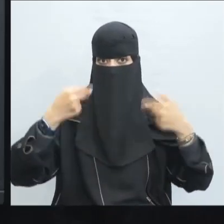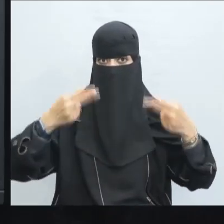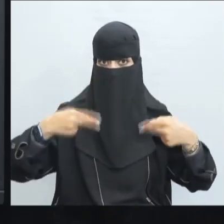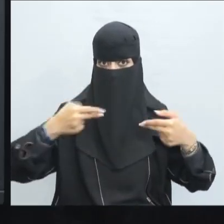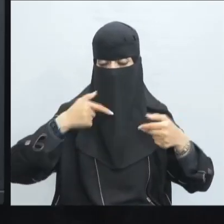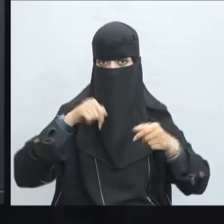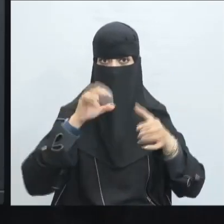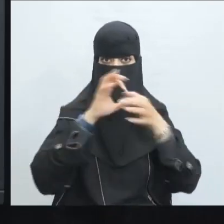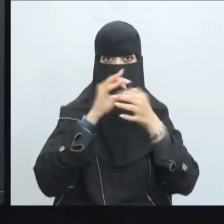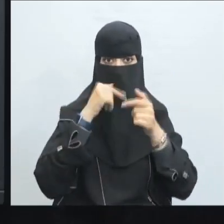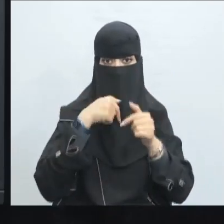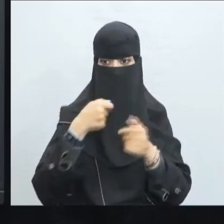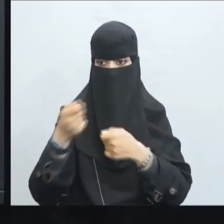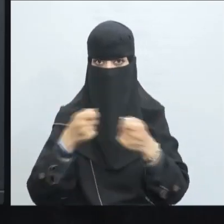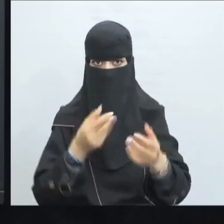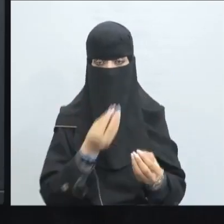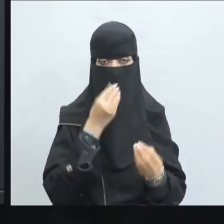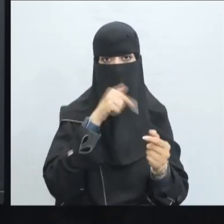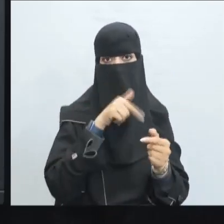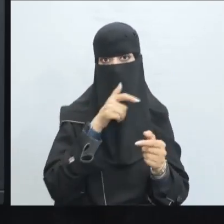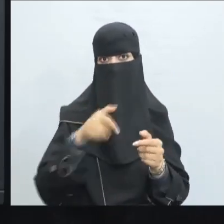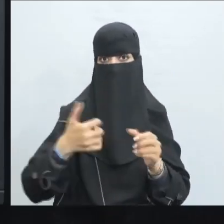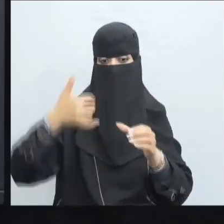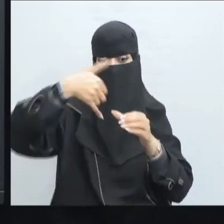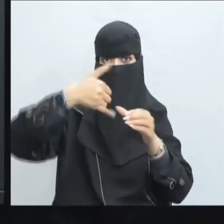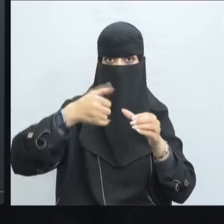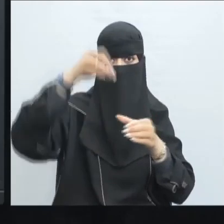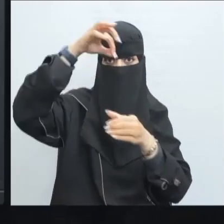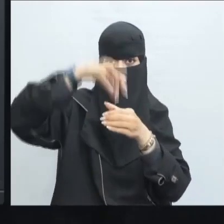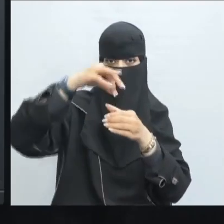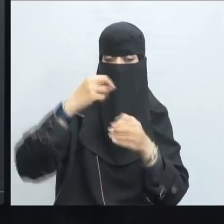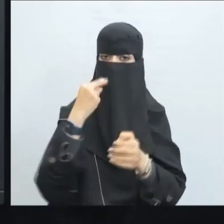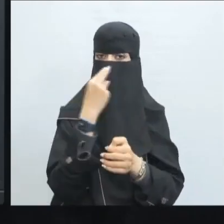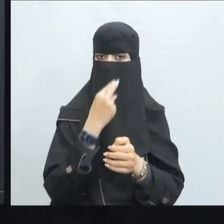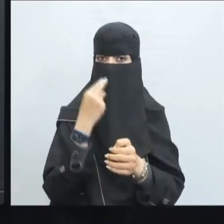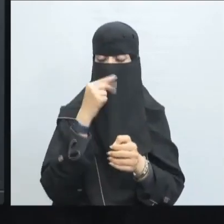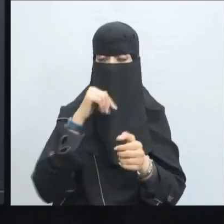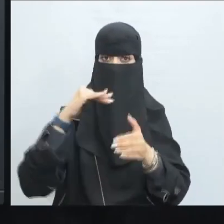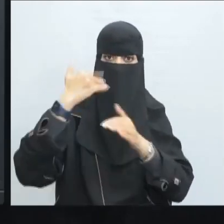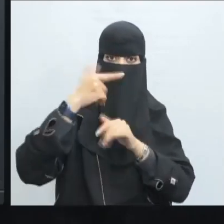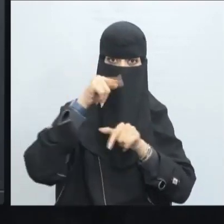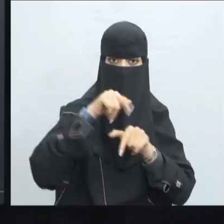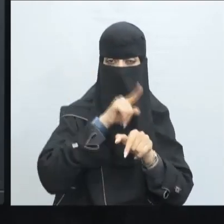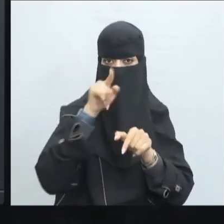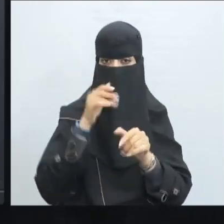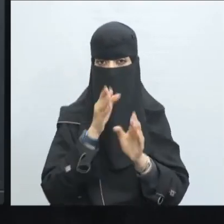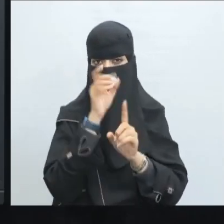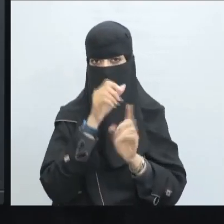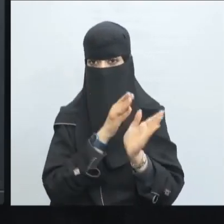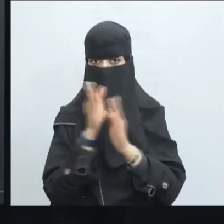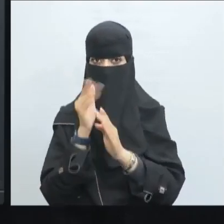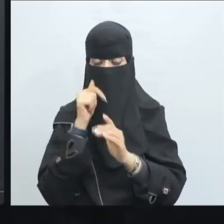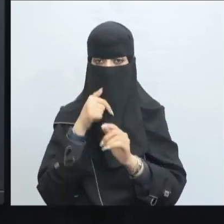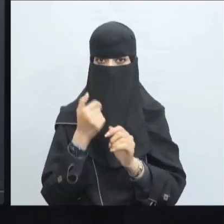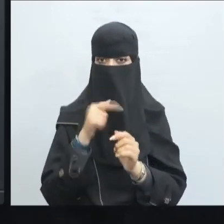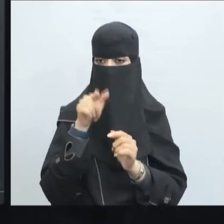تتعلق في تقديم الاطعمه وهكذا في القهوه والشاي والحلويات وبالتالي يلجا قد يلجا الى حجم